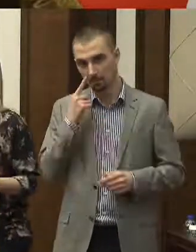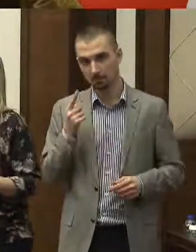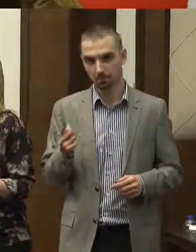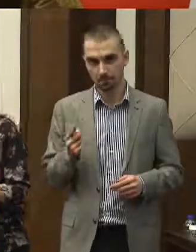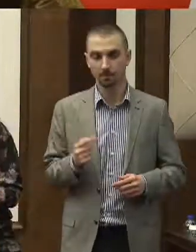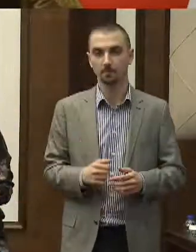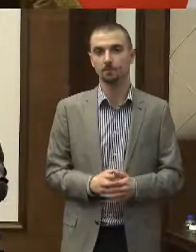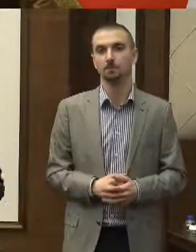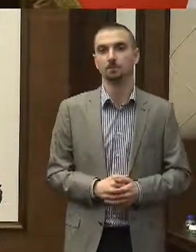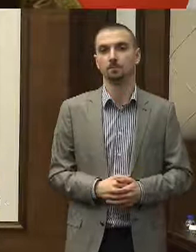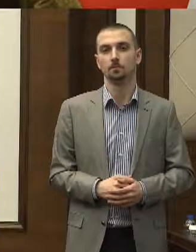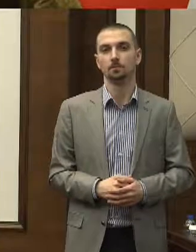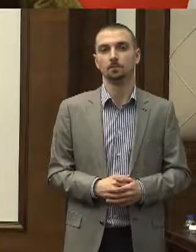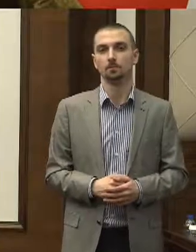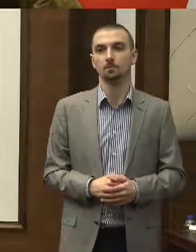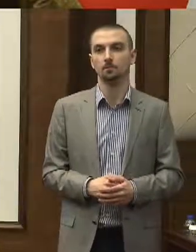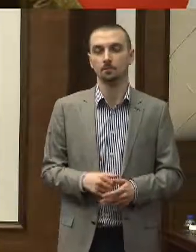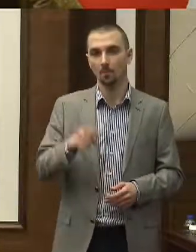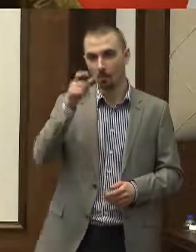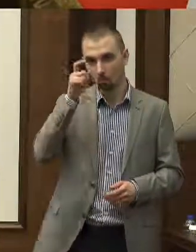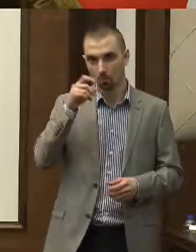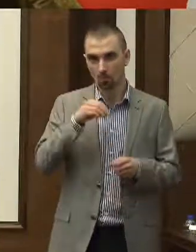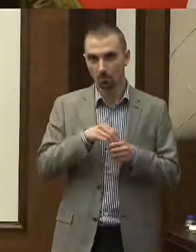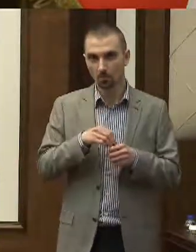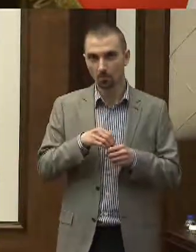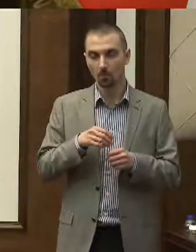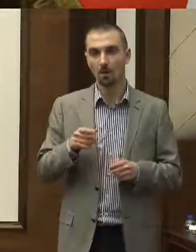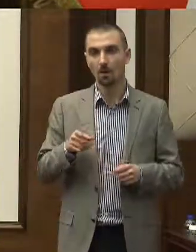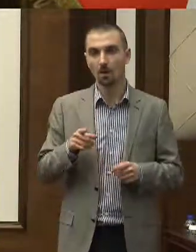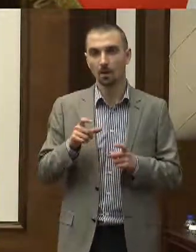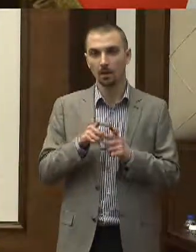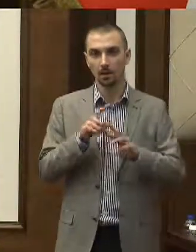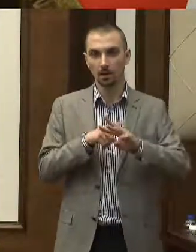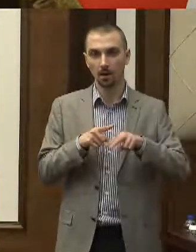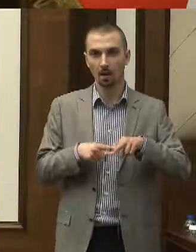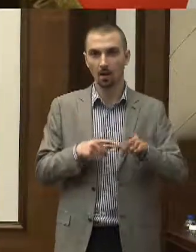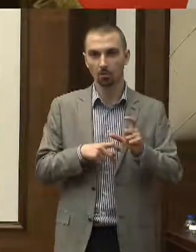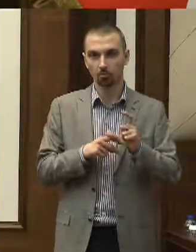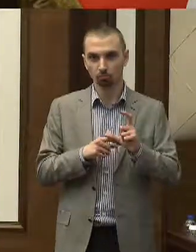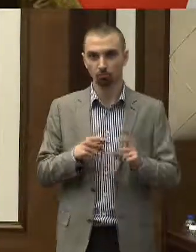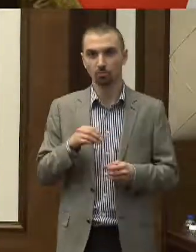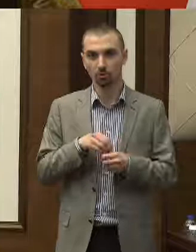gereğince Türkiye Elektrik Dağıtım Anonim Şirketi TEDAŞ lehine